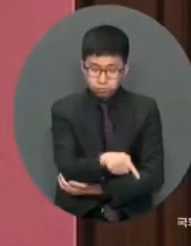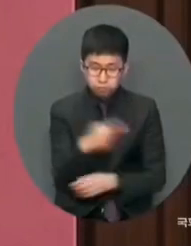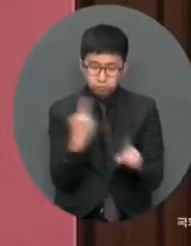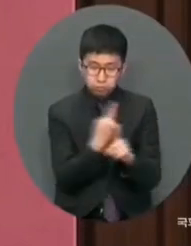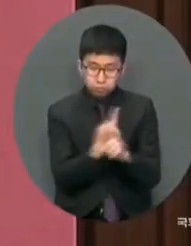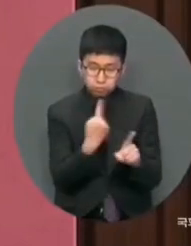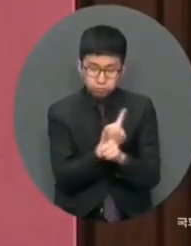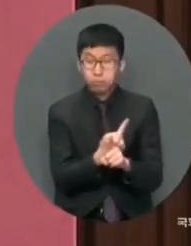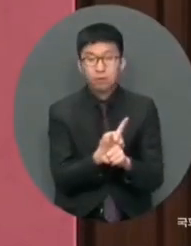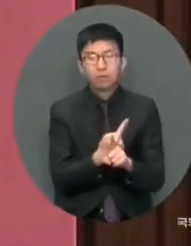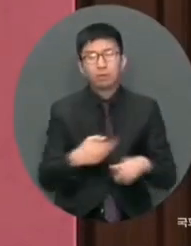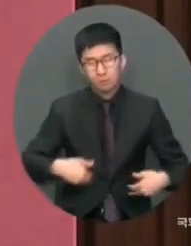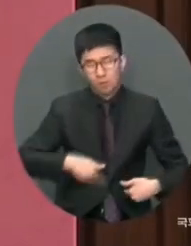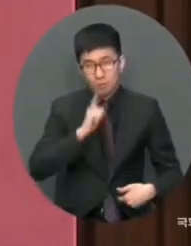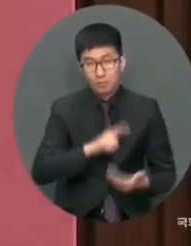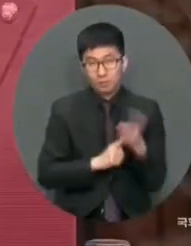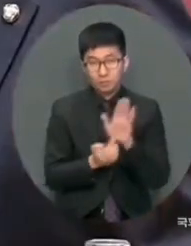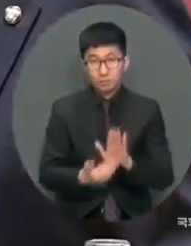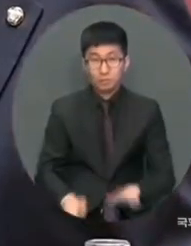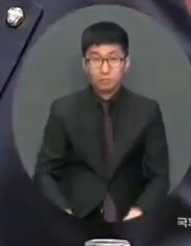대상입니까?